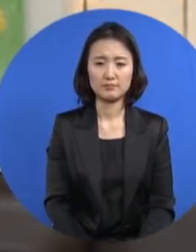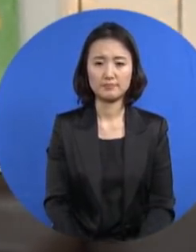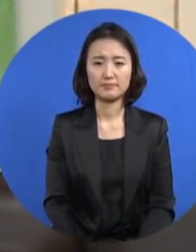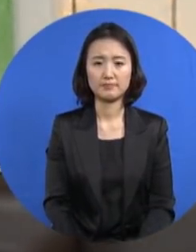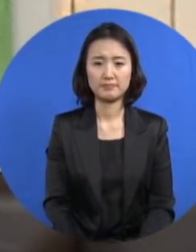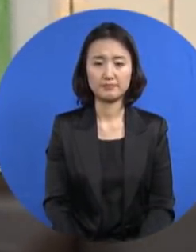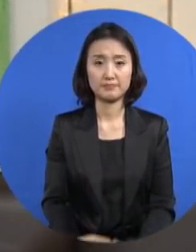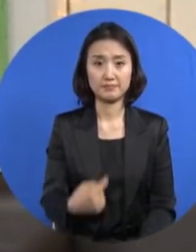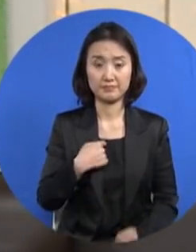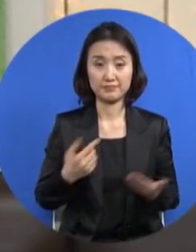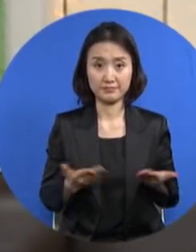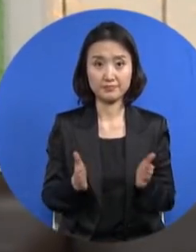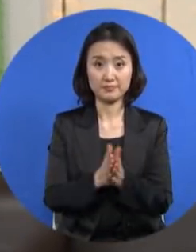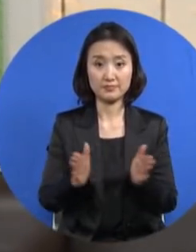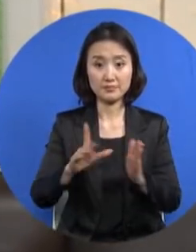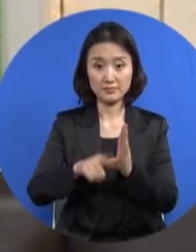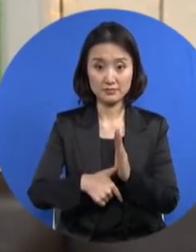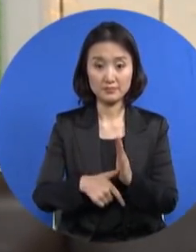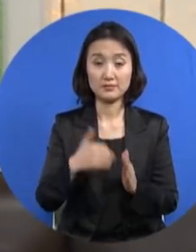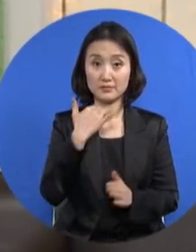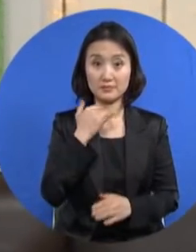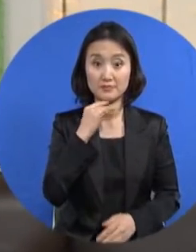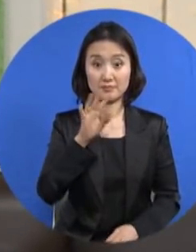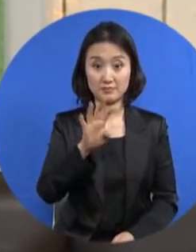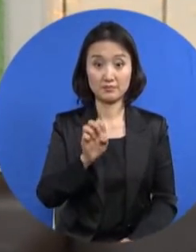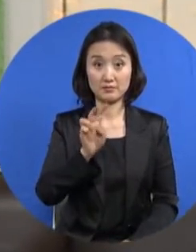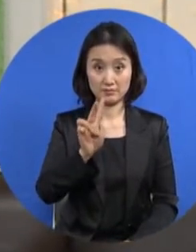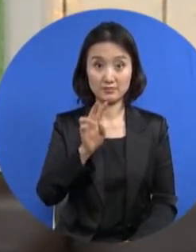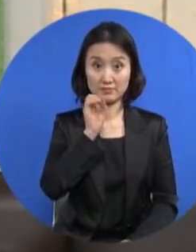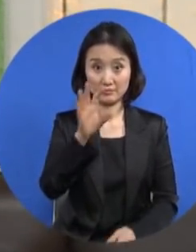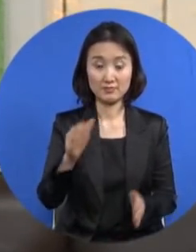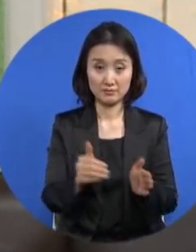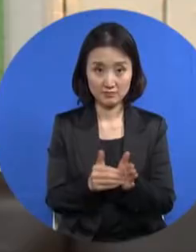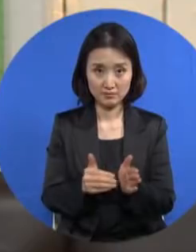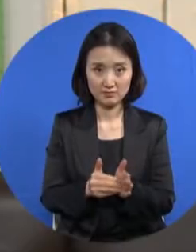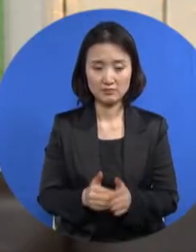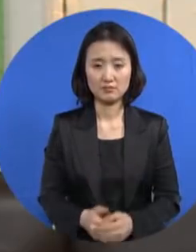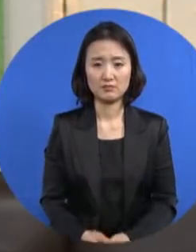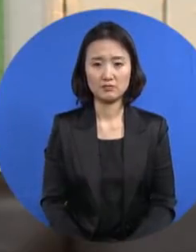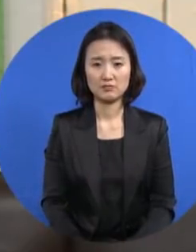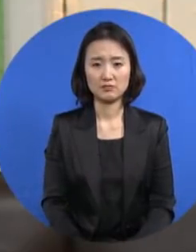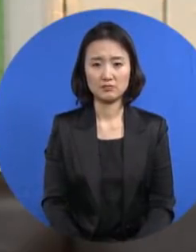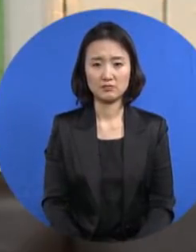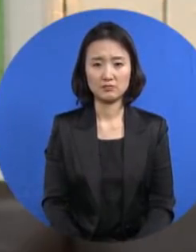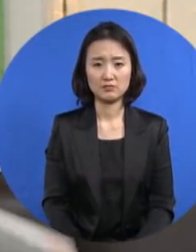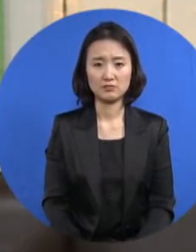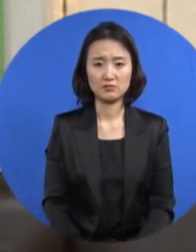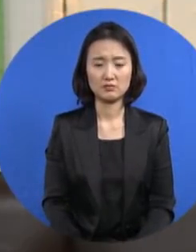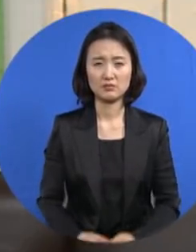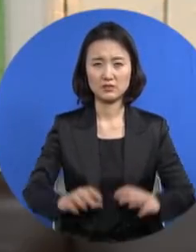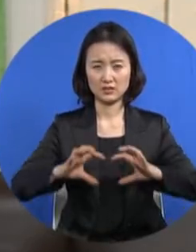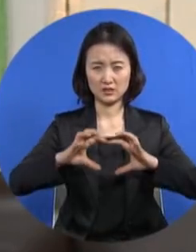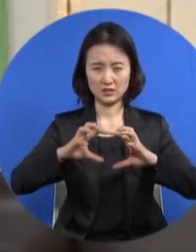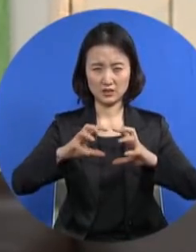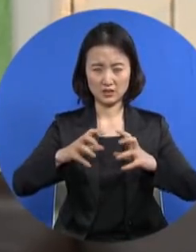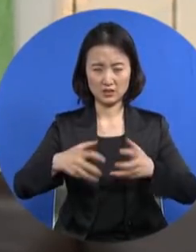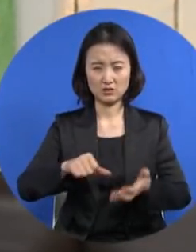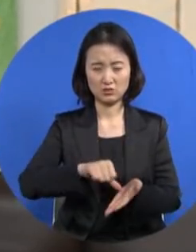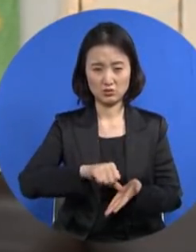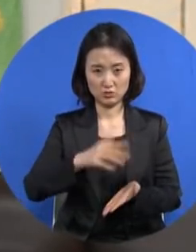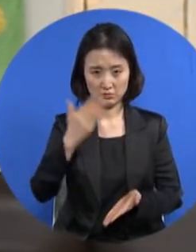저는 이 일을 시작할 때 아까 42살이었다고 말씀드렸죠? 근데 전 세계적인 브랜드